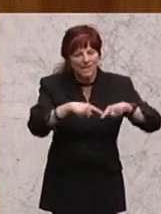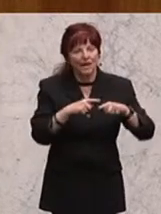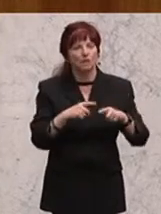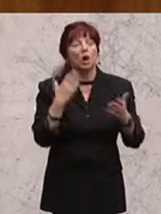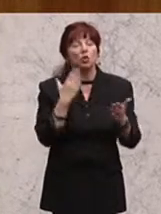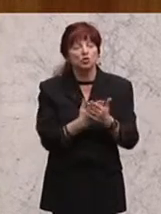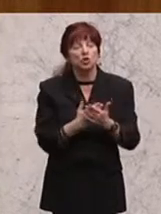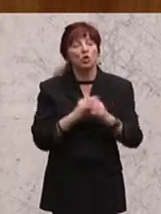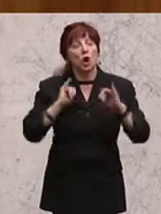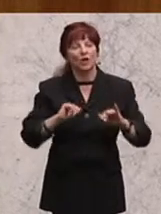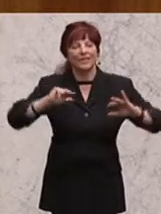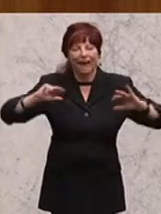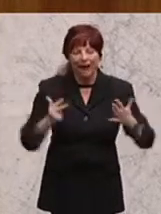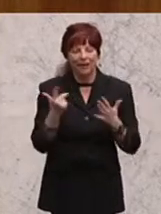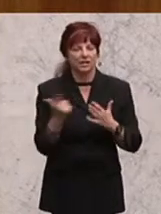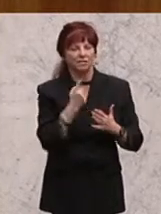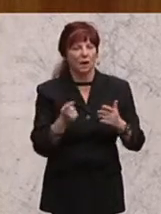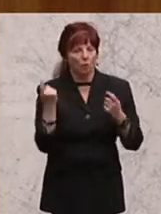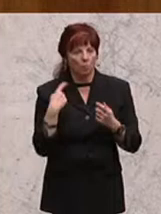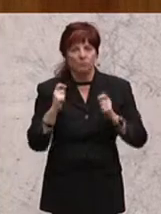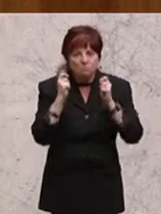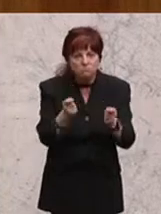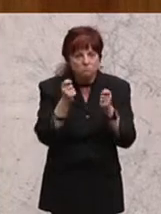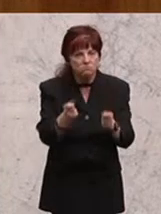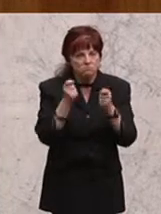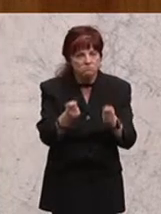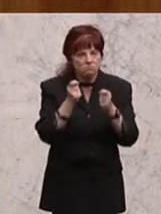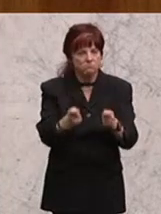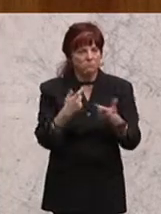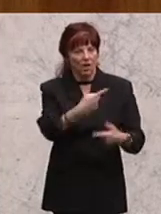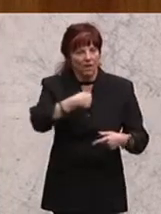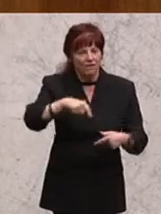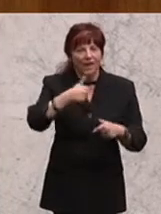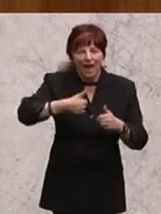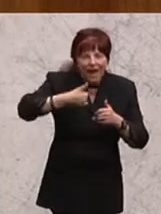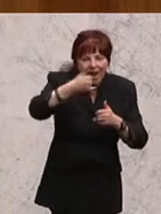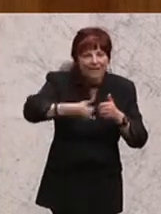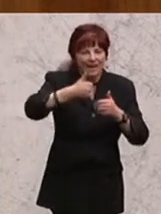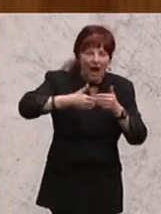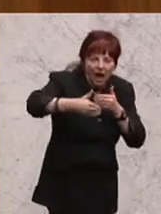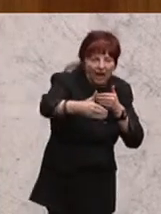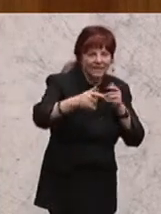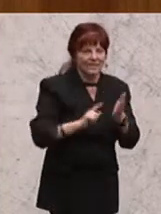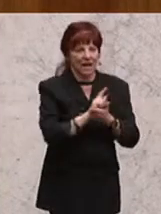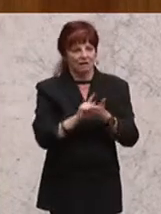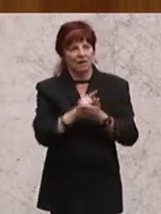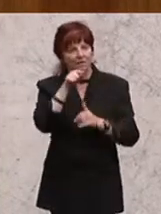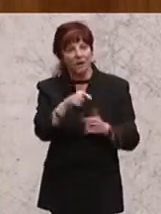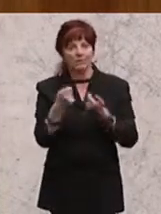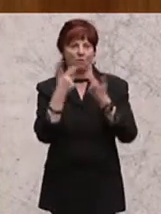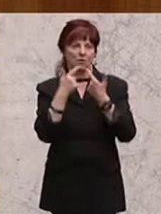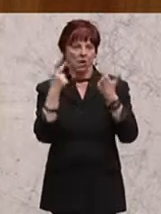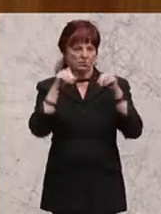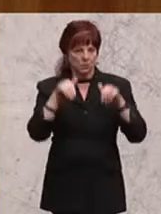1-mal, 2-mal, 7-mal, schon heute das 8. Mal. Wir werden nicht locker lassen. Wir haben jetzt ein Fenster von einem Jahr, um das zu klären. Wenn wir das nicht